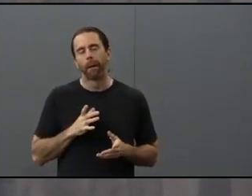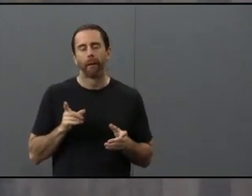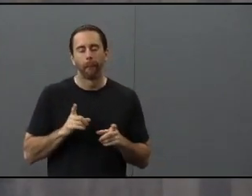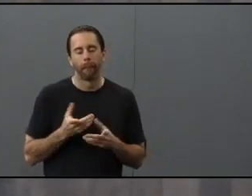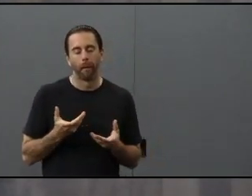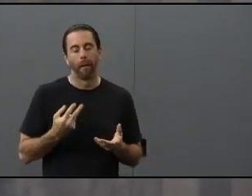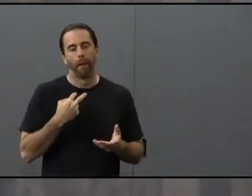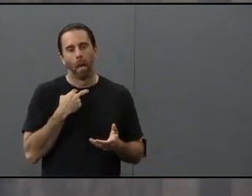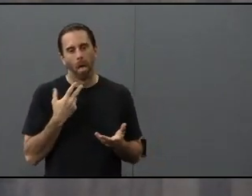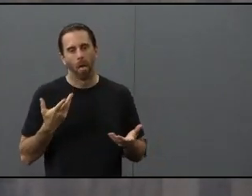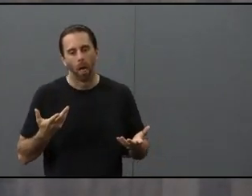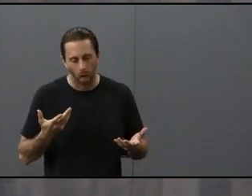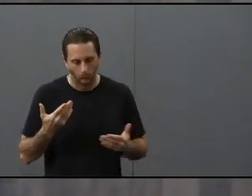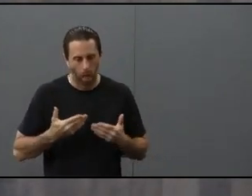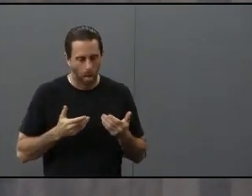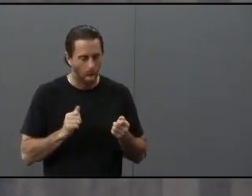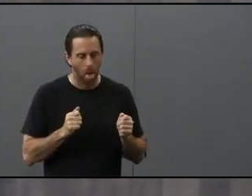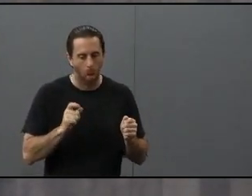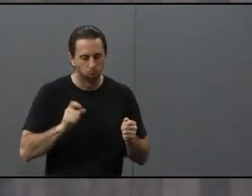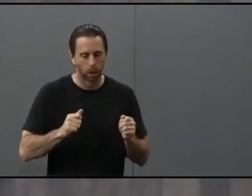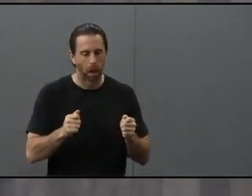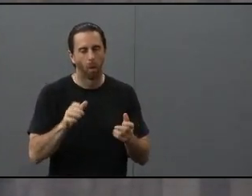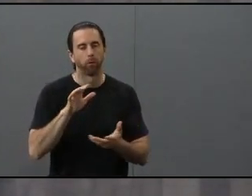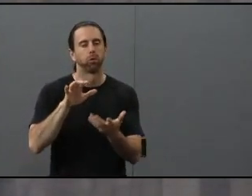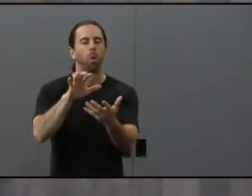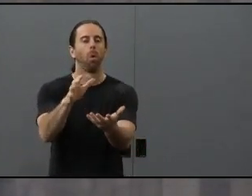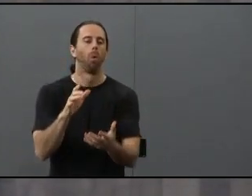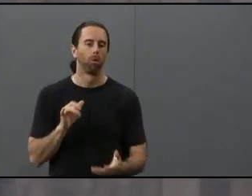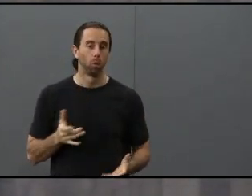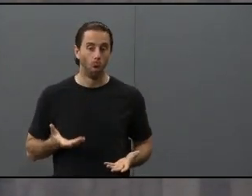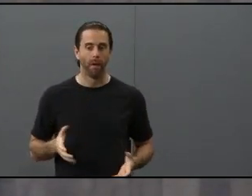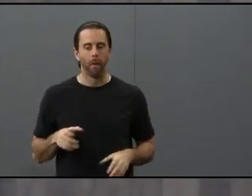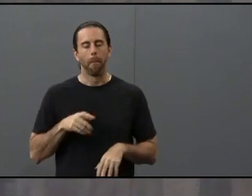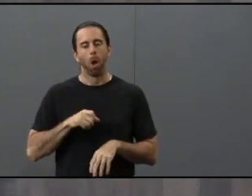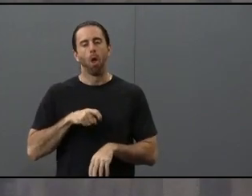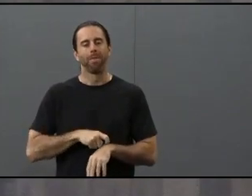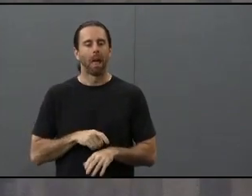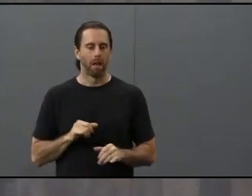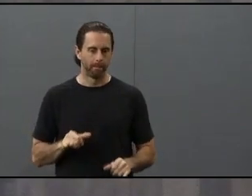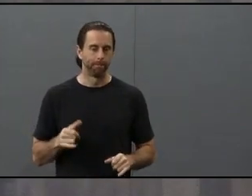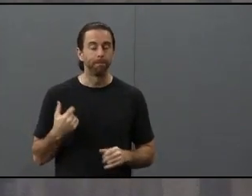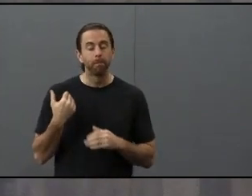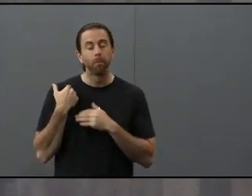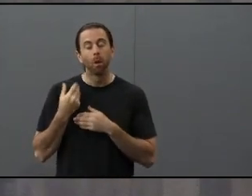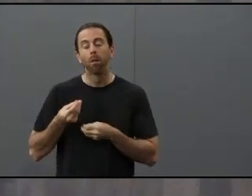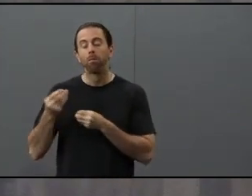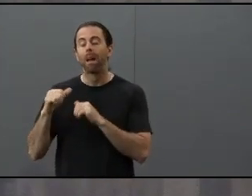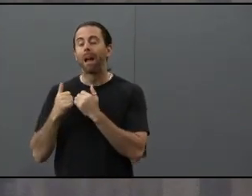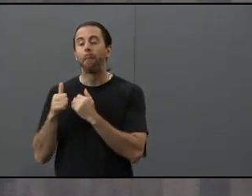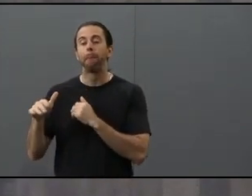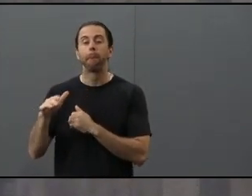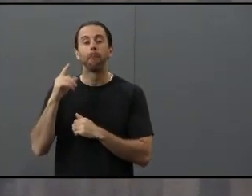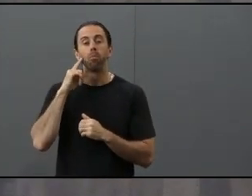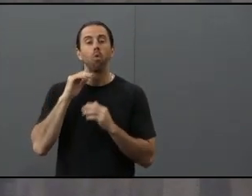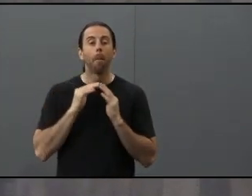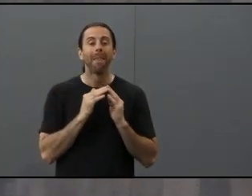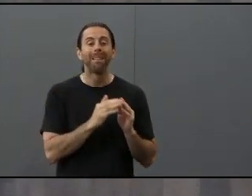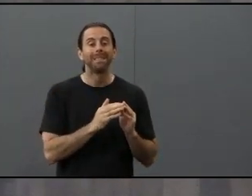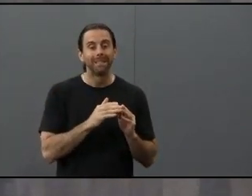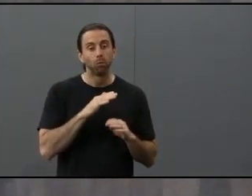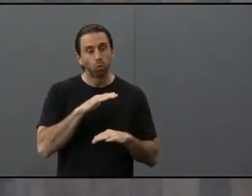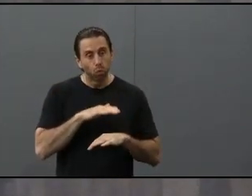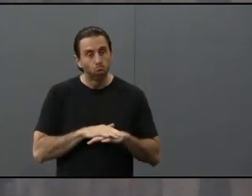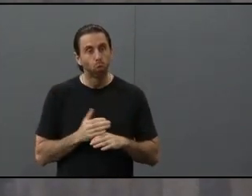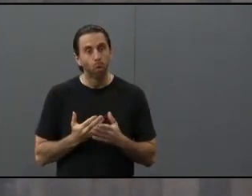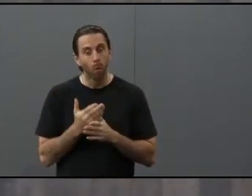pour changer plusieurs règlements après ça crée que confusion le mandat qu'on a donné à nos équipes au niveau de la de de l'urbanisme par rapport au